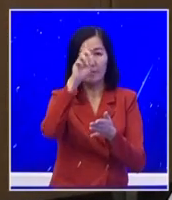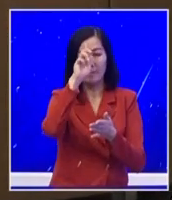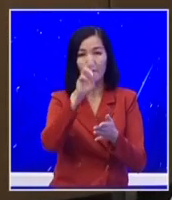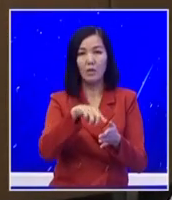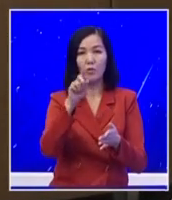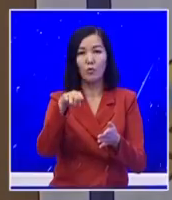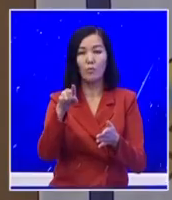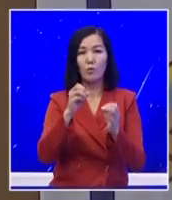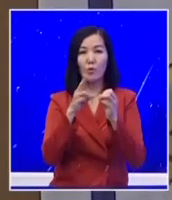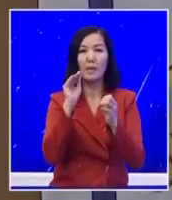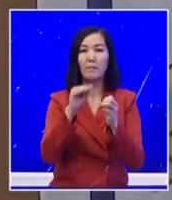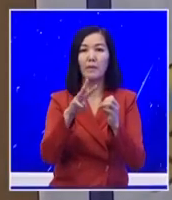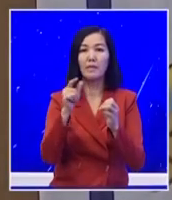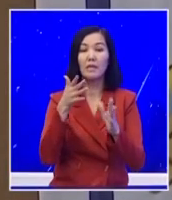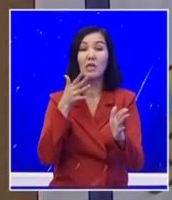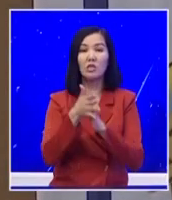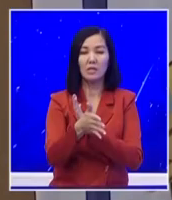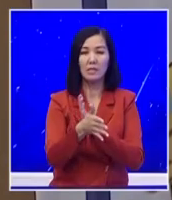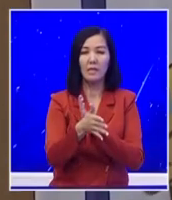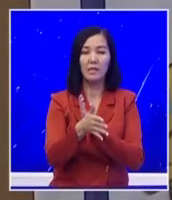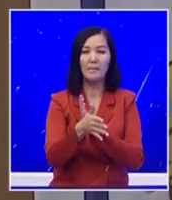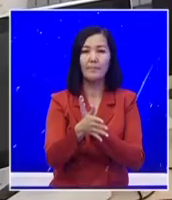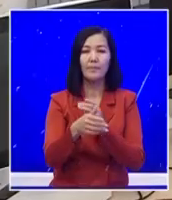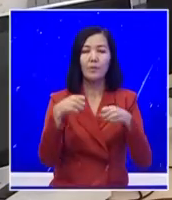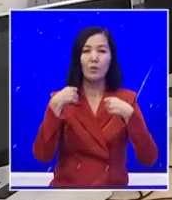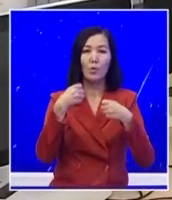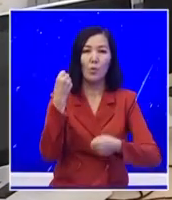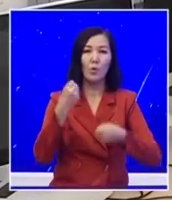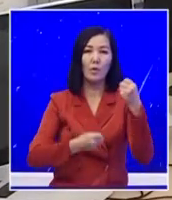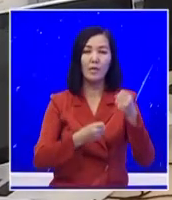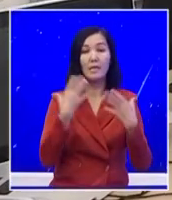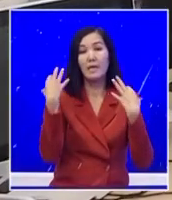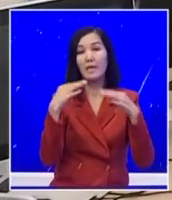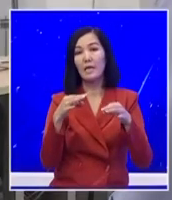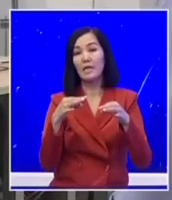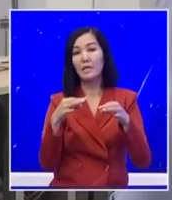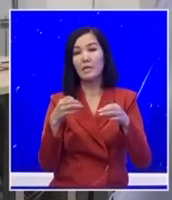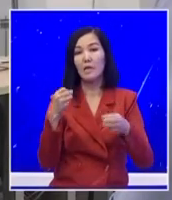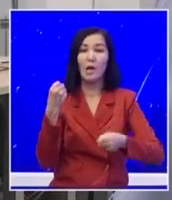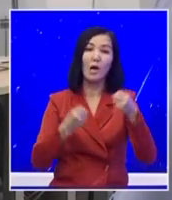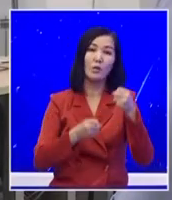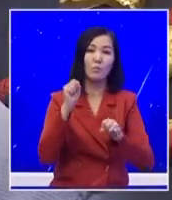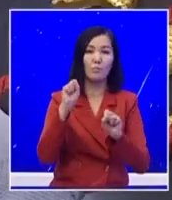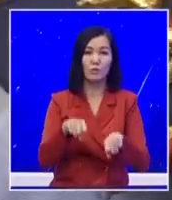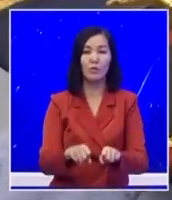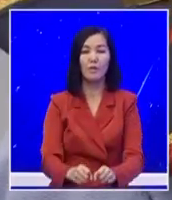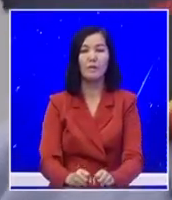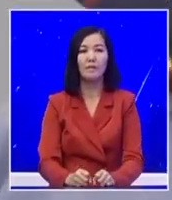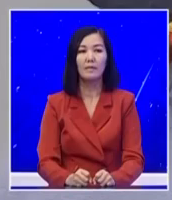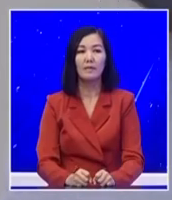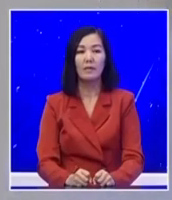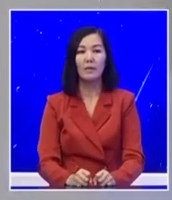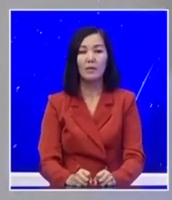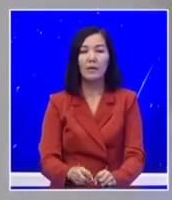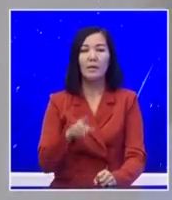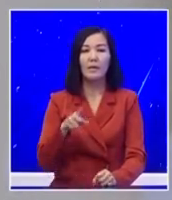үшін азамат 12 мың теңгесін шығындайды. Есесіне көлігімен ел ішіне емін-еркін жүре алады. 2020 жылдың ақпанда дейін кім